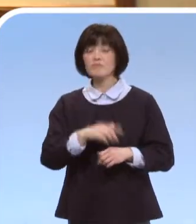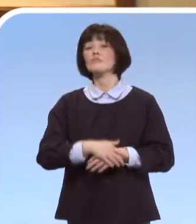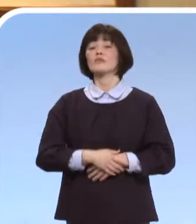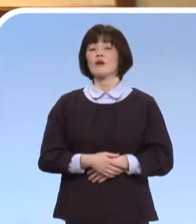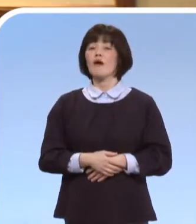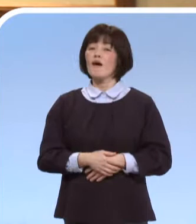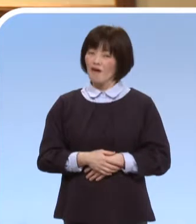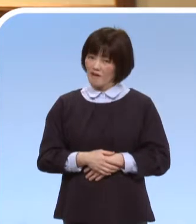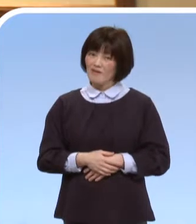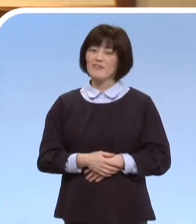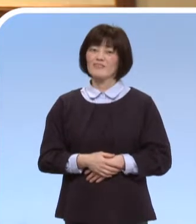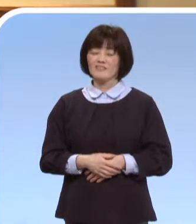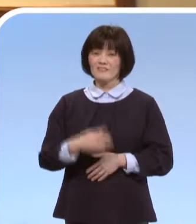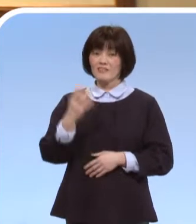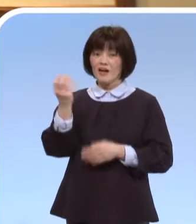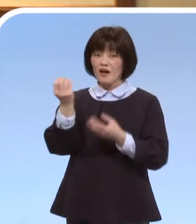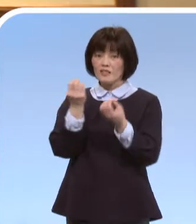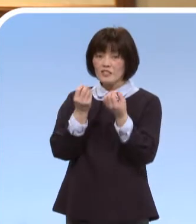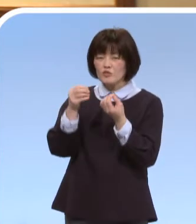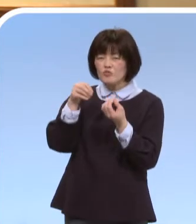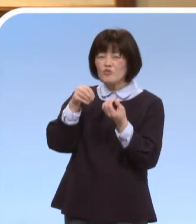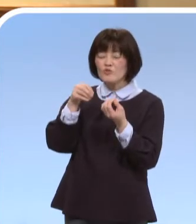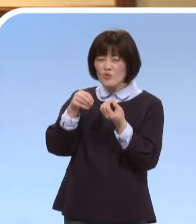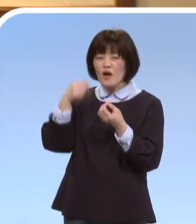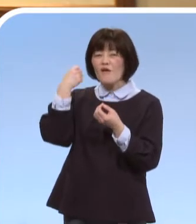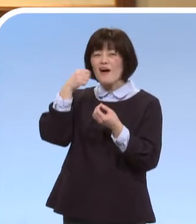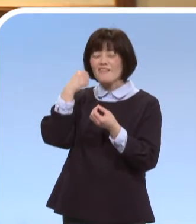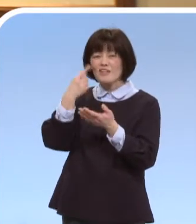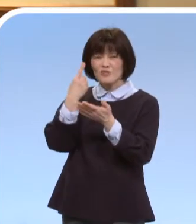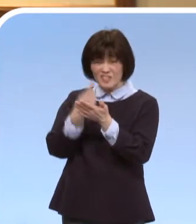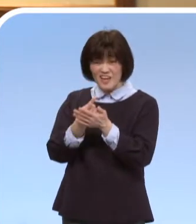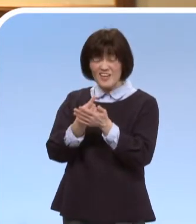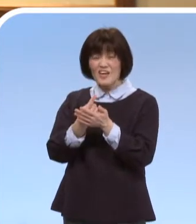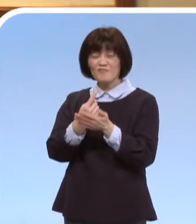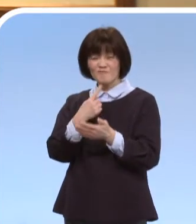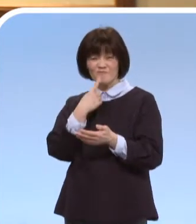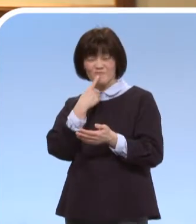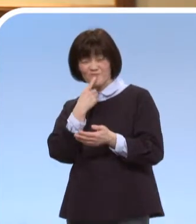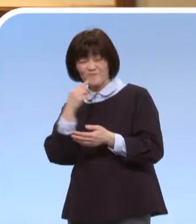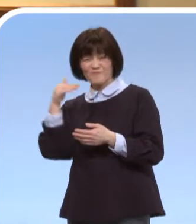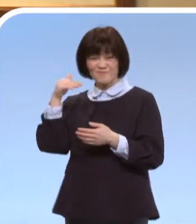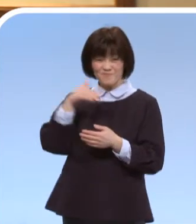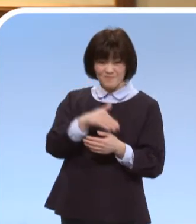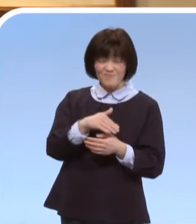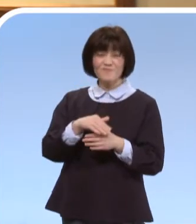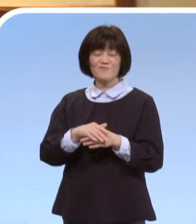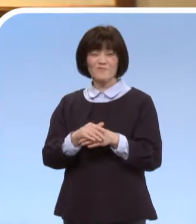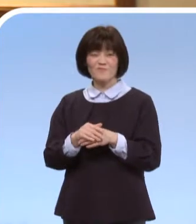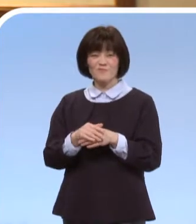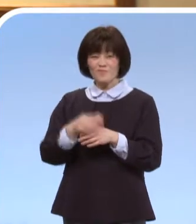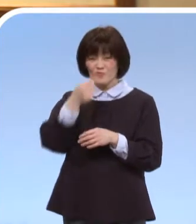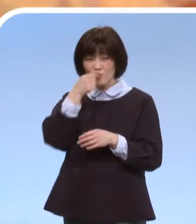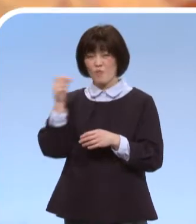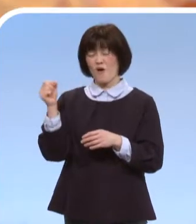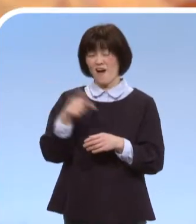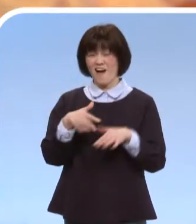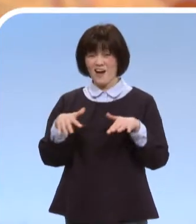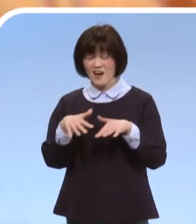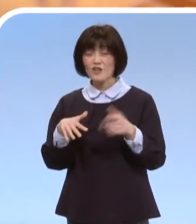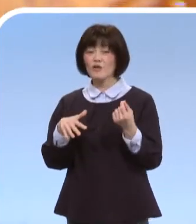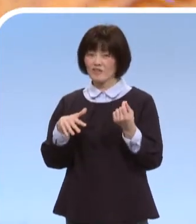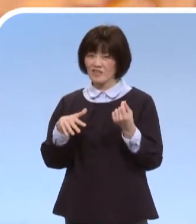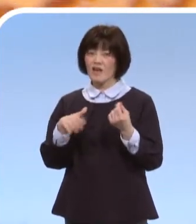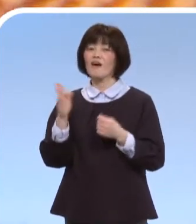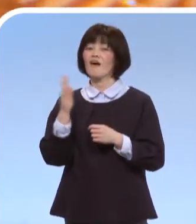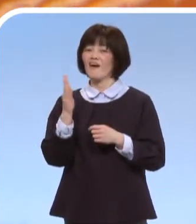旬のフルーツであるイチジクというのは足が速くてですね、地産地消で終わってしまう傾向にありますから、川西市の